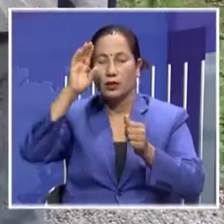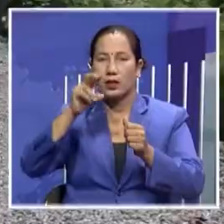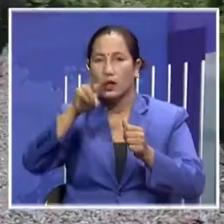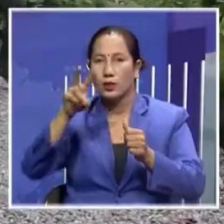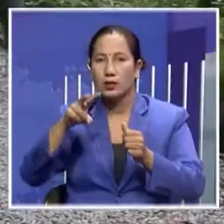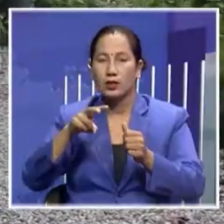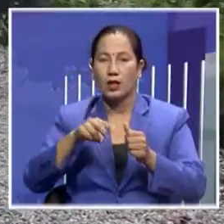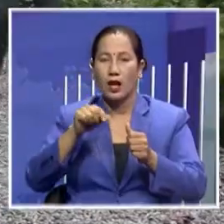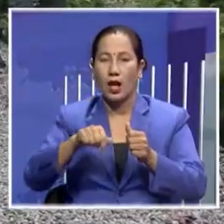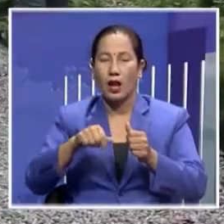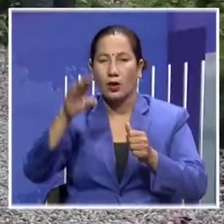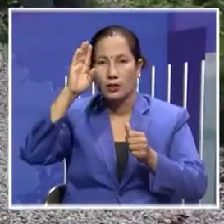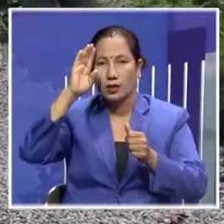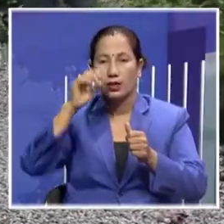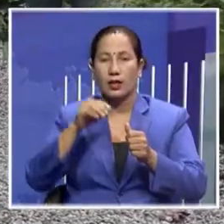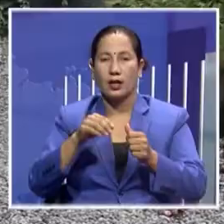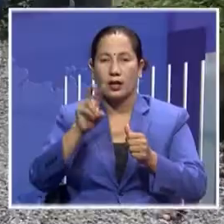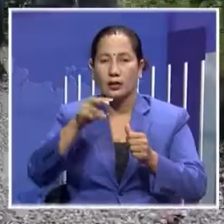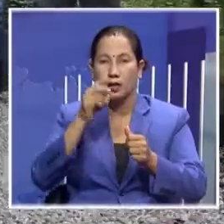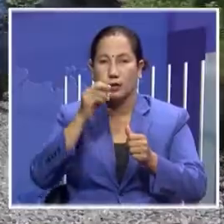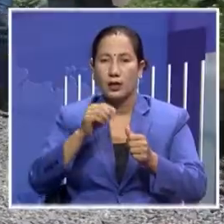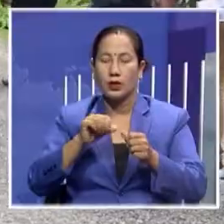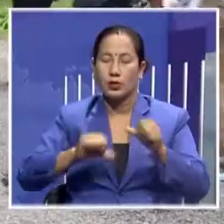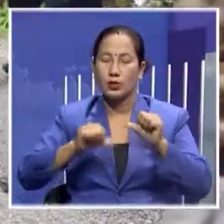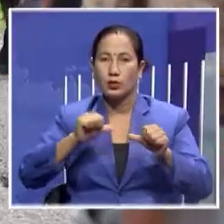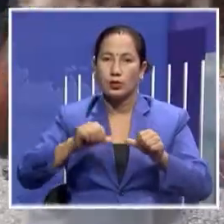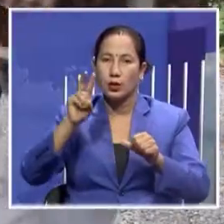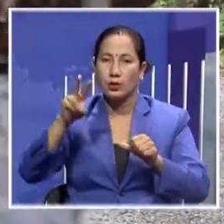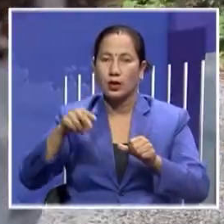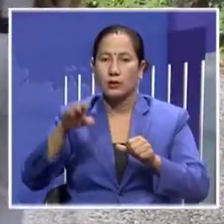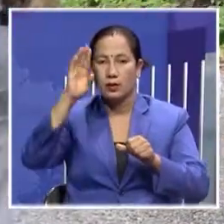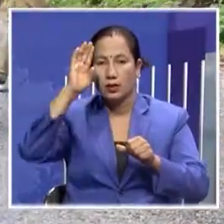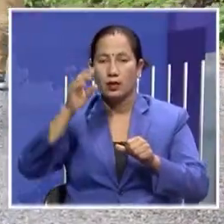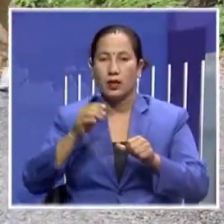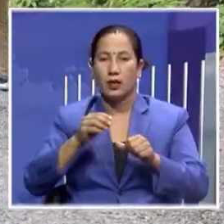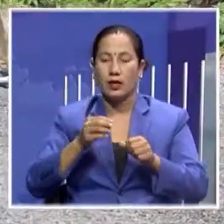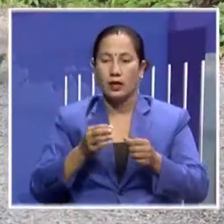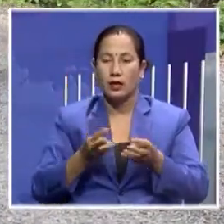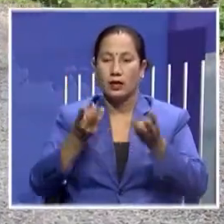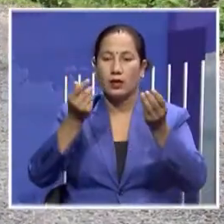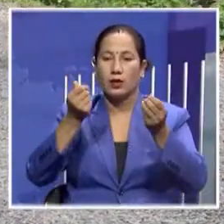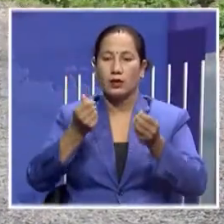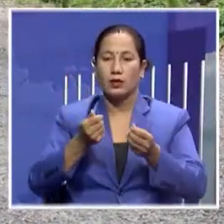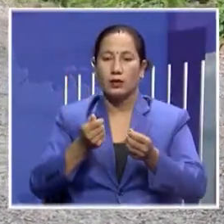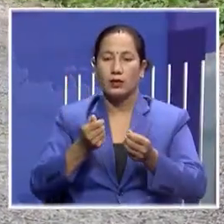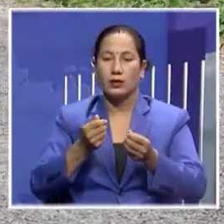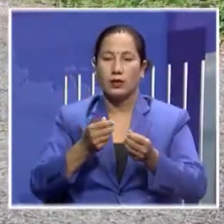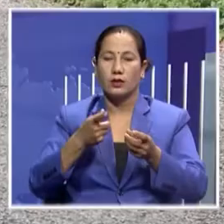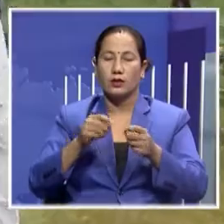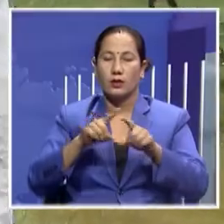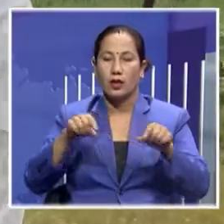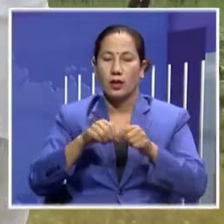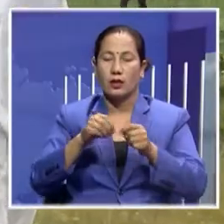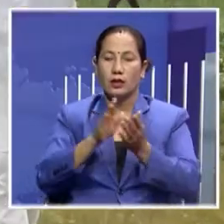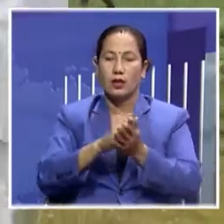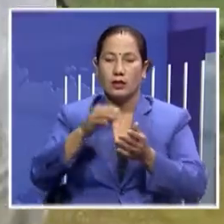अर्थात् हालको सरकारको स्थायित्वको अवस्थामा जुनसुकै अवस्थामा सरकार सेप रहेको भन्दै अङ्कगणितको हिसाबले पनि जुनसुकै एङ्गलबाट सरकारसँग